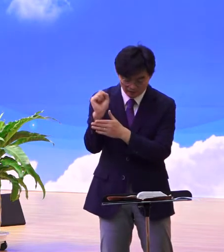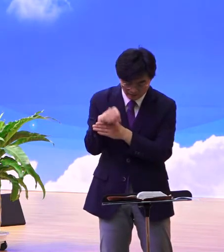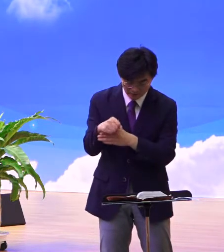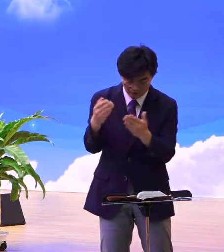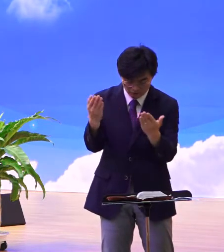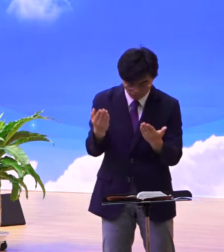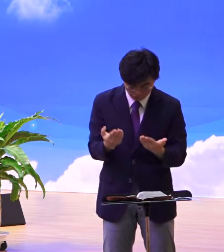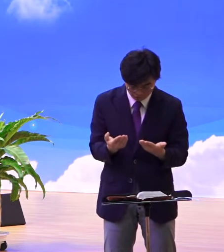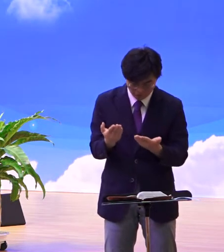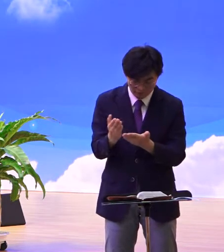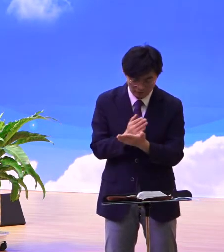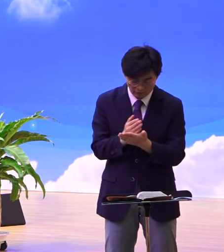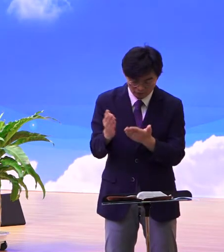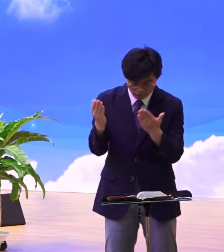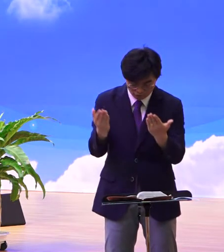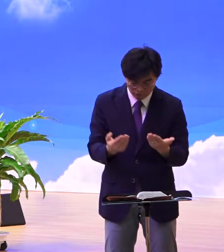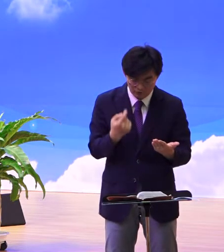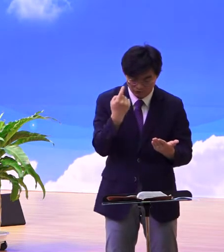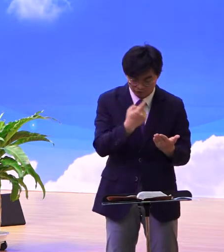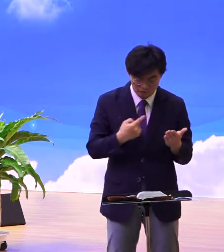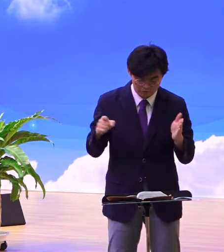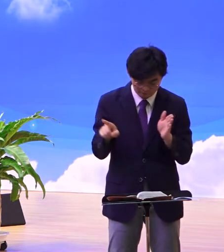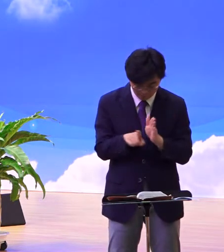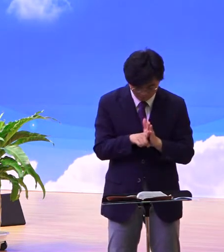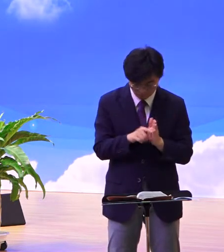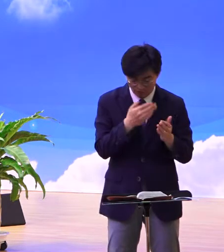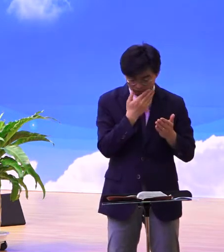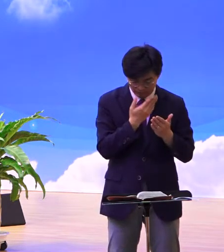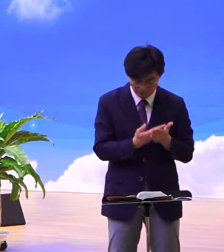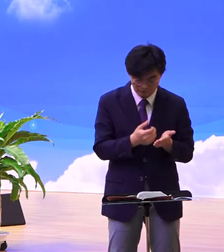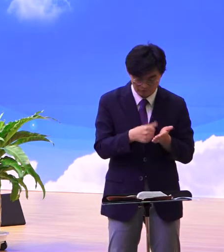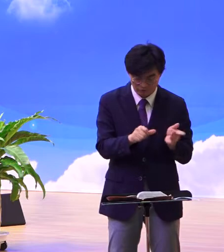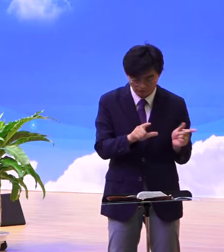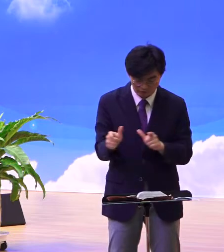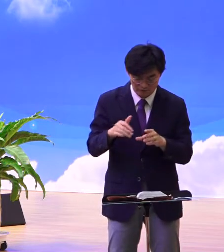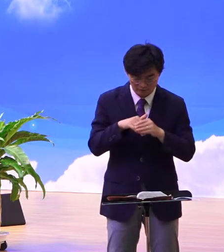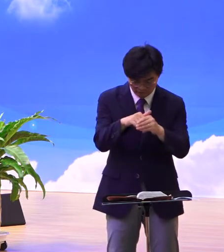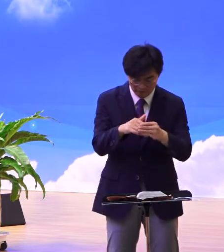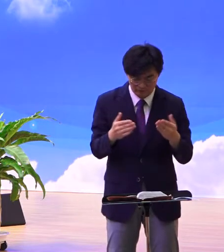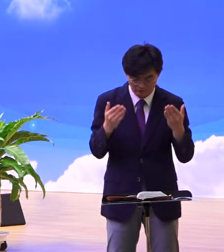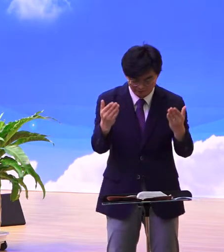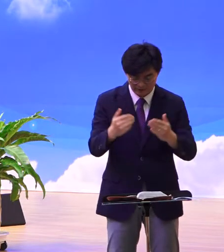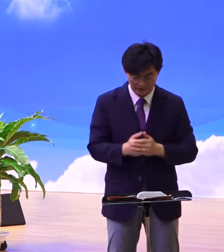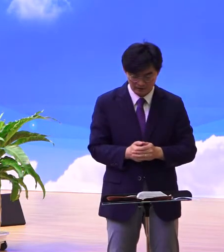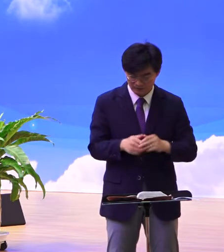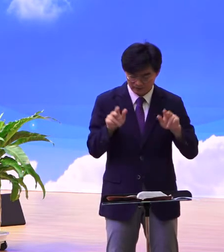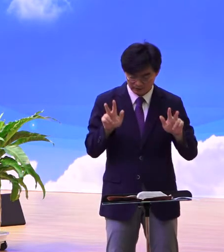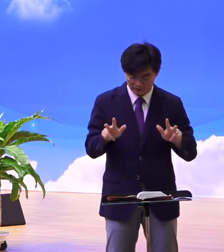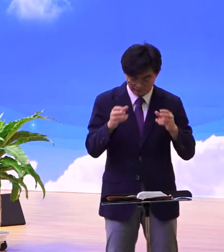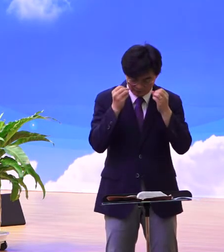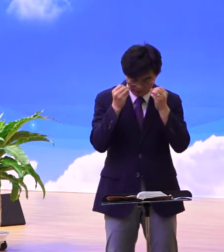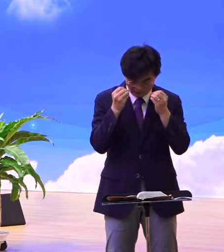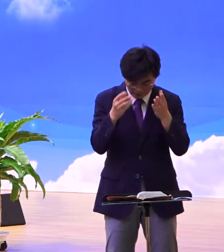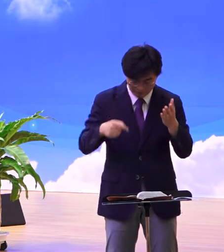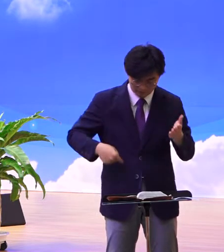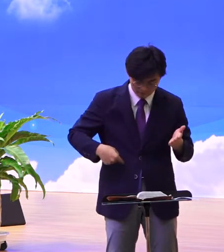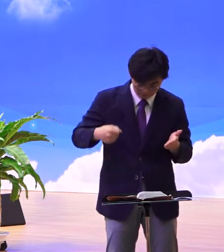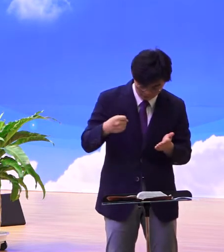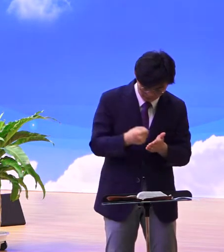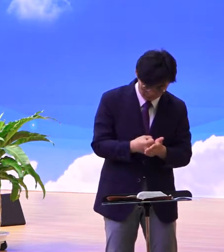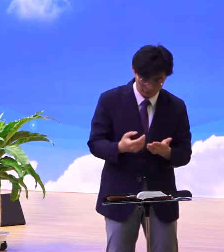것임을 믿으며 하나님께 예물을 드렸습니다. 이 시간 우리의 새로운 결단과 헌신을 주님께